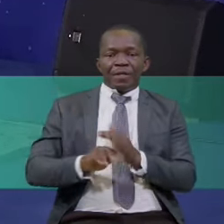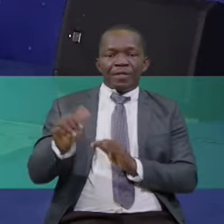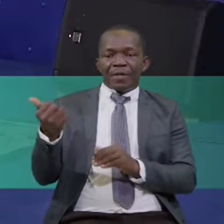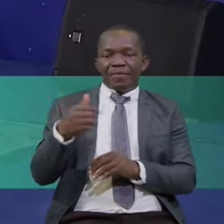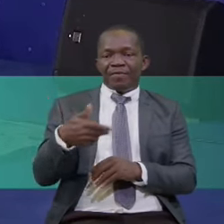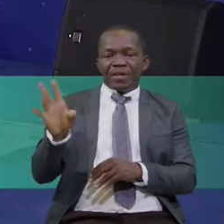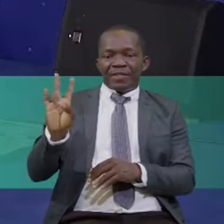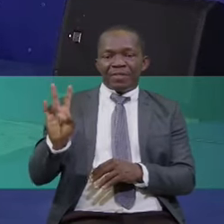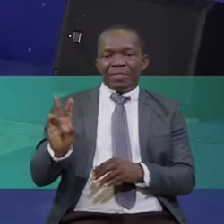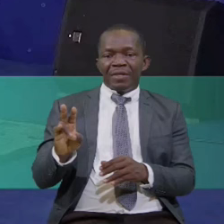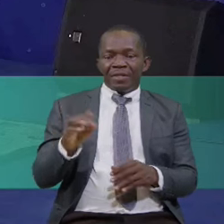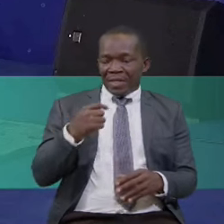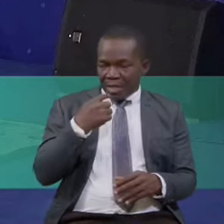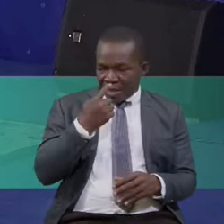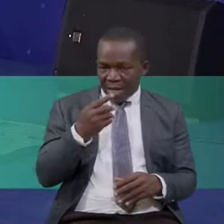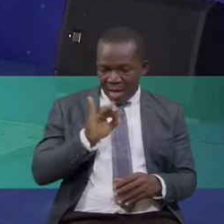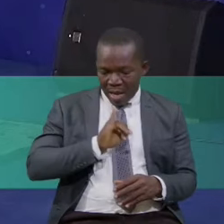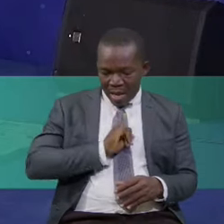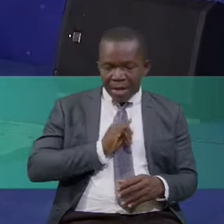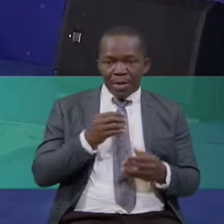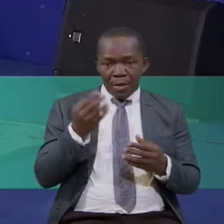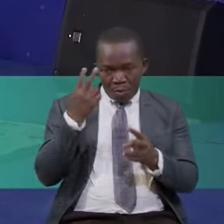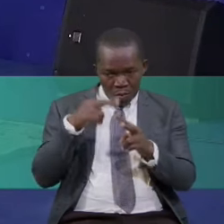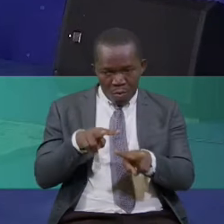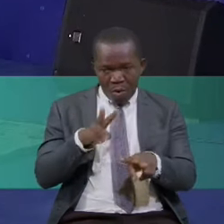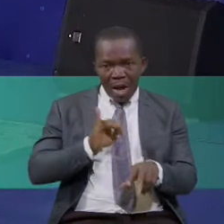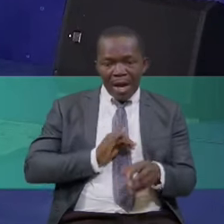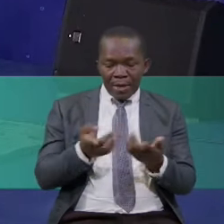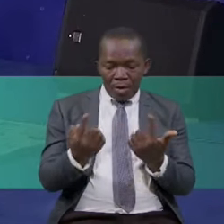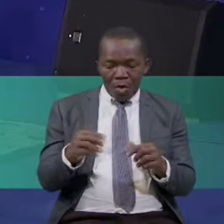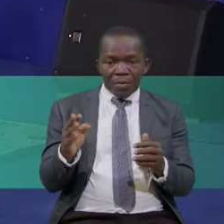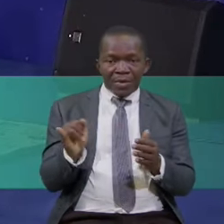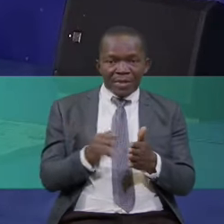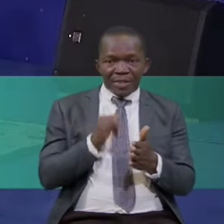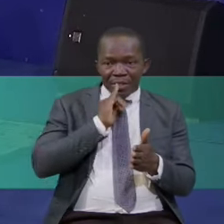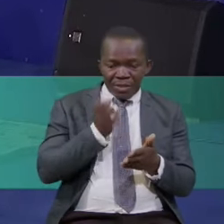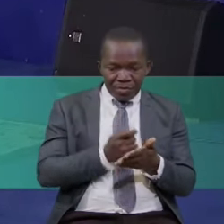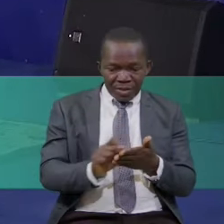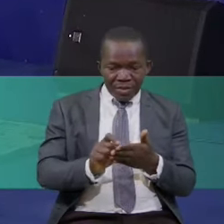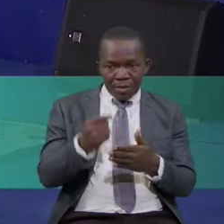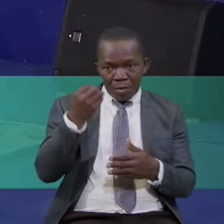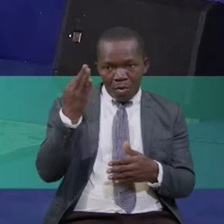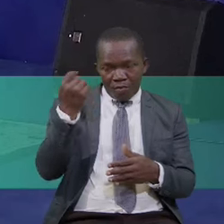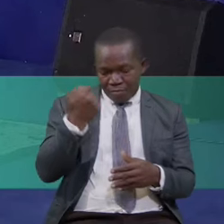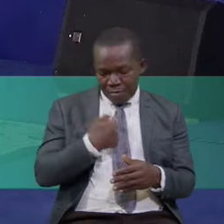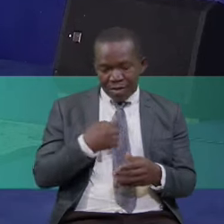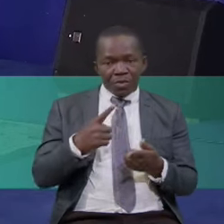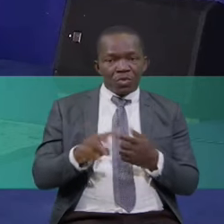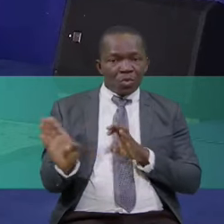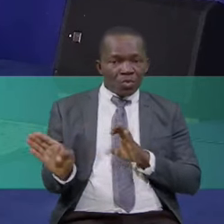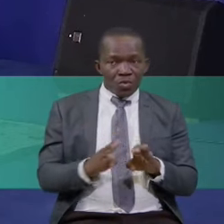7 alors j'ai dit voici je viens dans le rouleau du livre les questions de moi pour faire au dieu ta